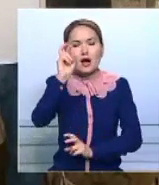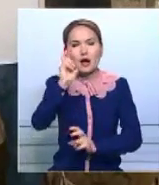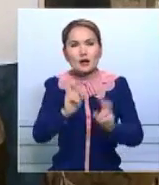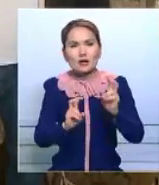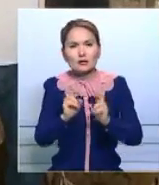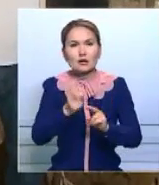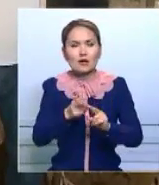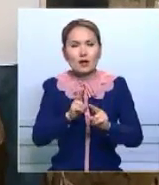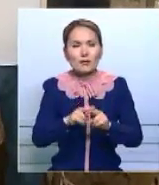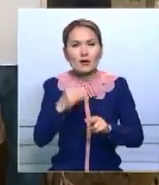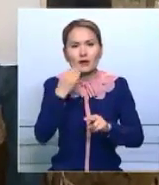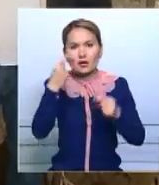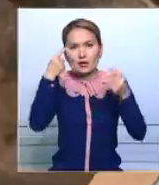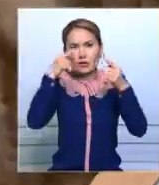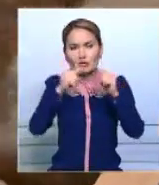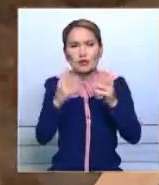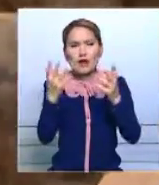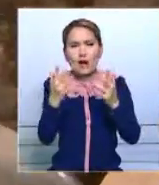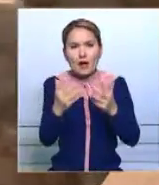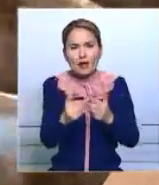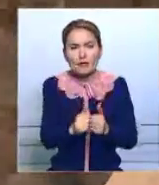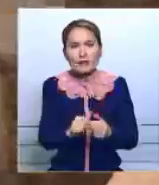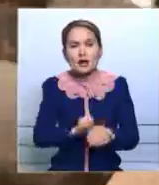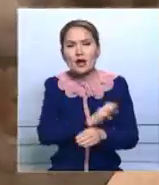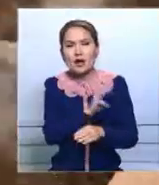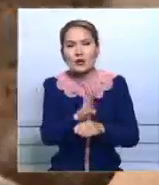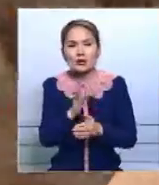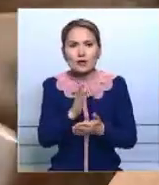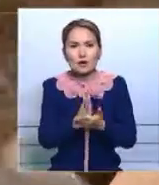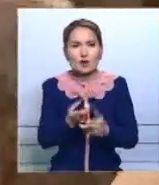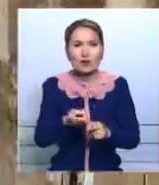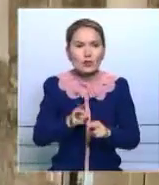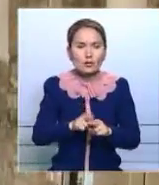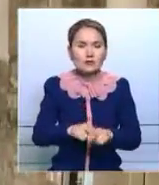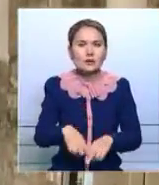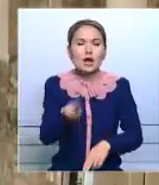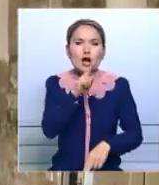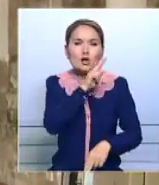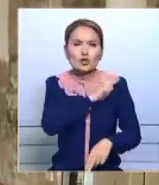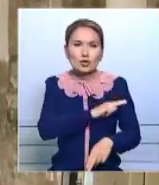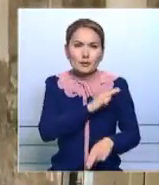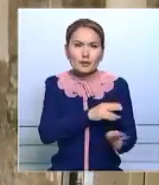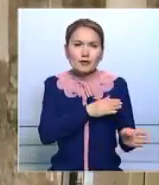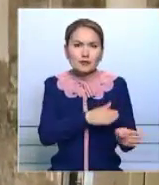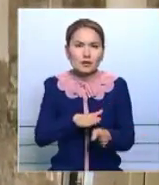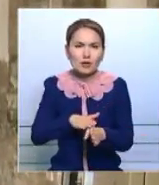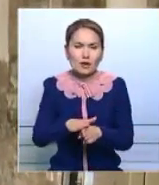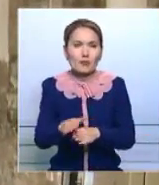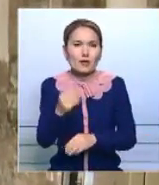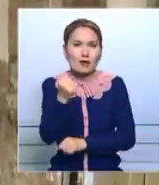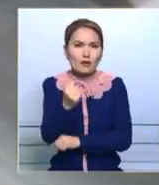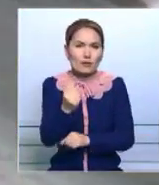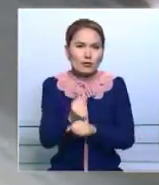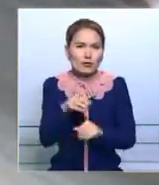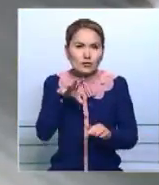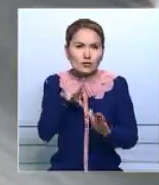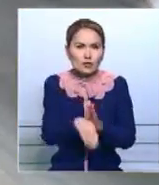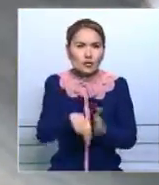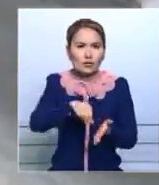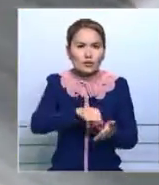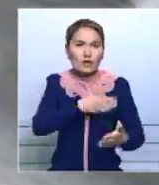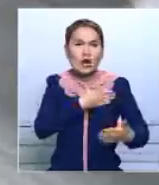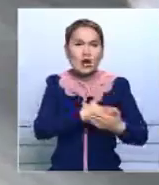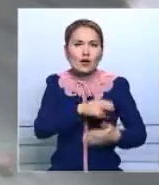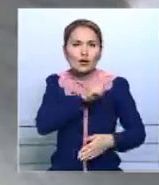заманауи технологиялармен жабдықталған. Тауар бәсекеге қабілетті болу үшін өнім сапасы мамандардың жіті бақылауында.